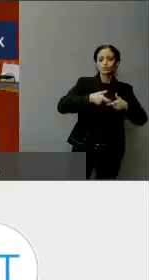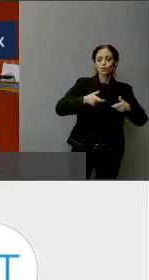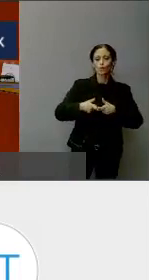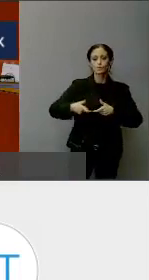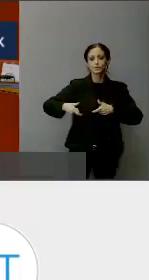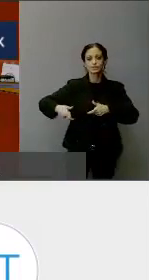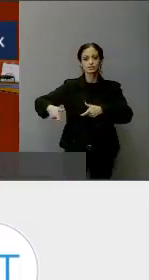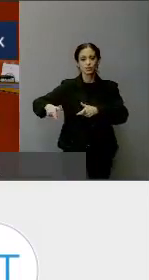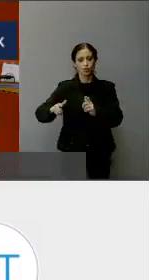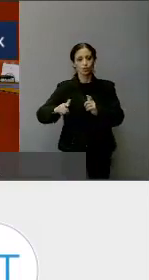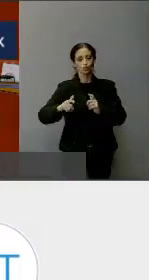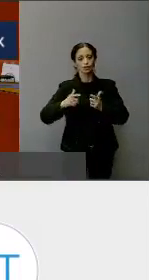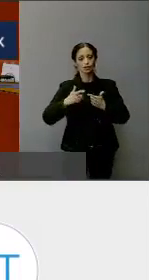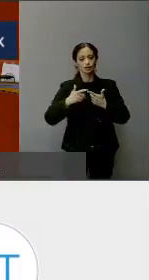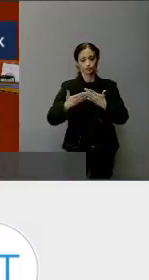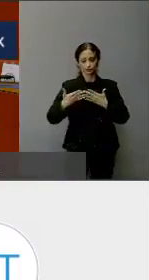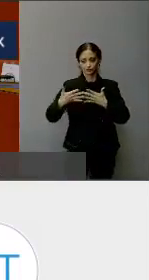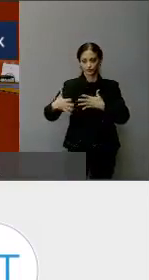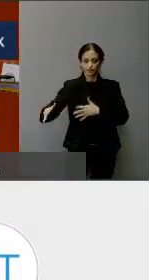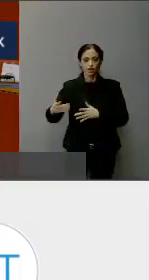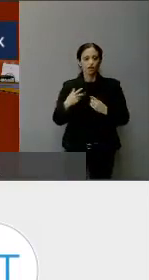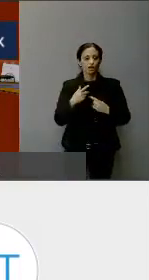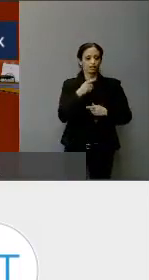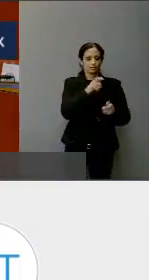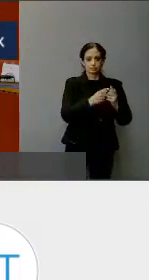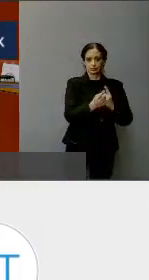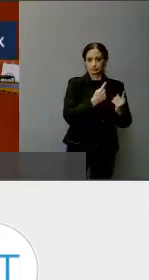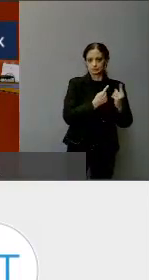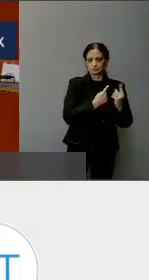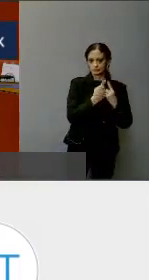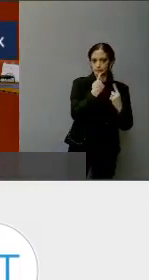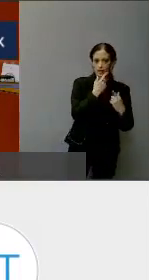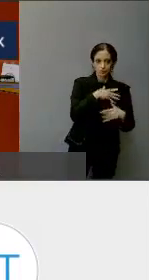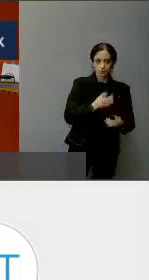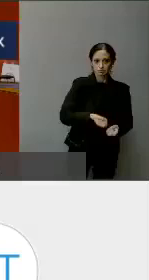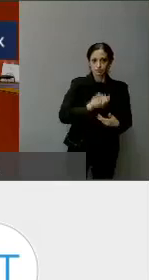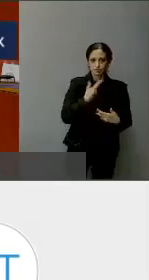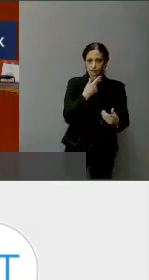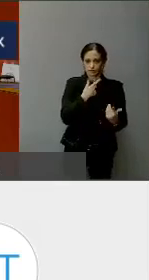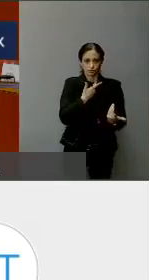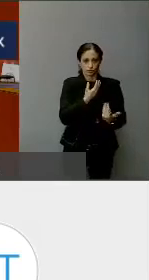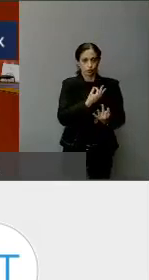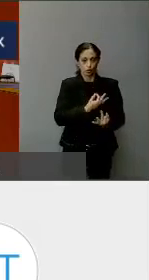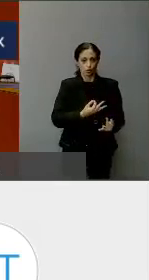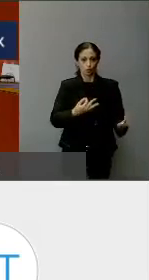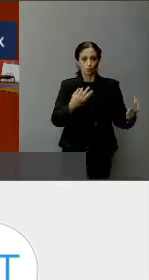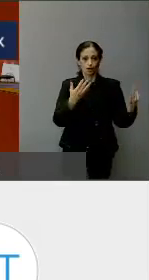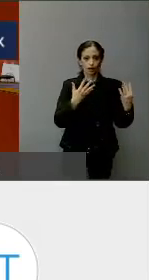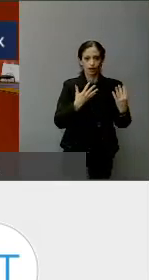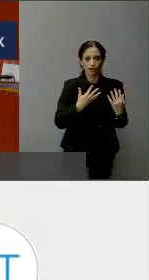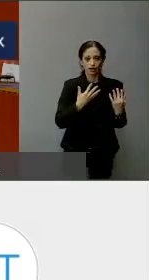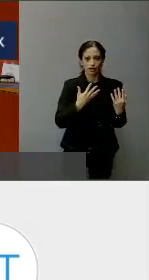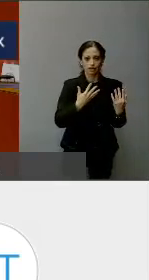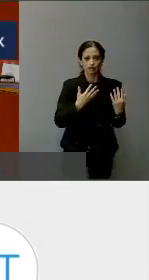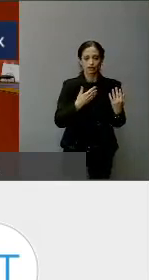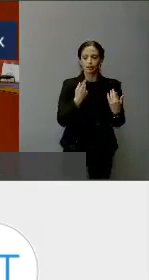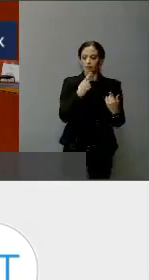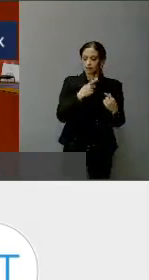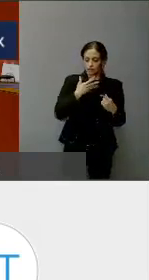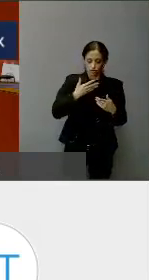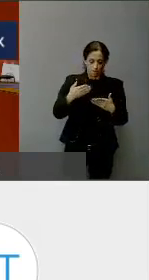che si sono svolte in questa in questo iter di approvazione del